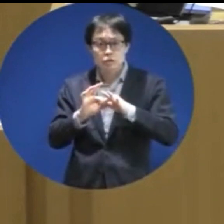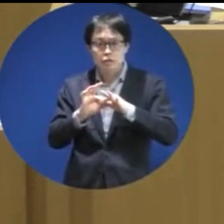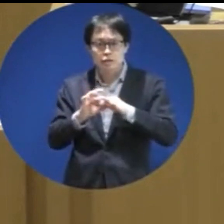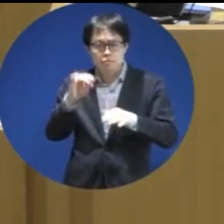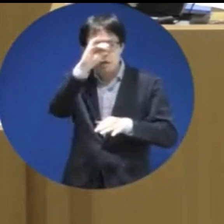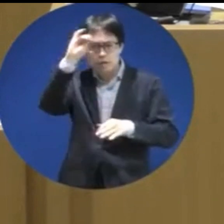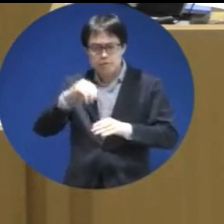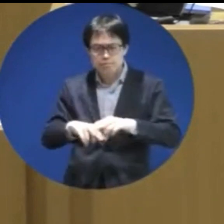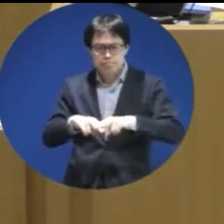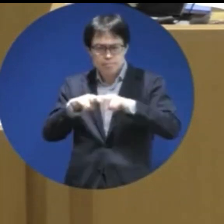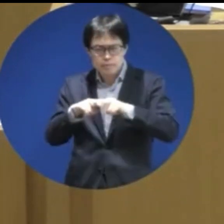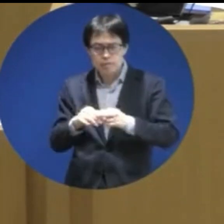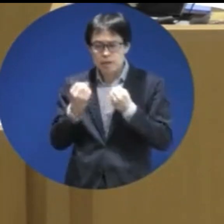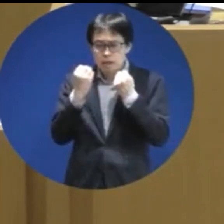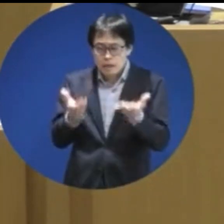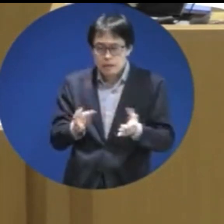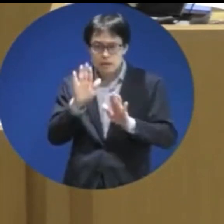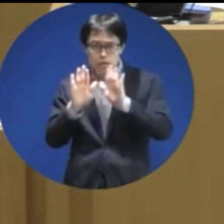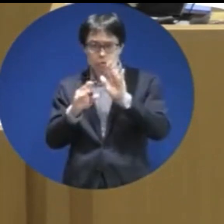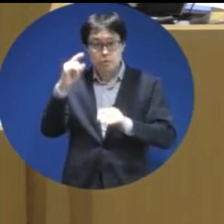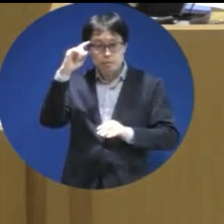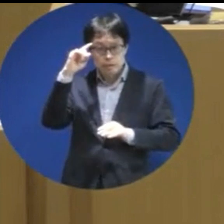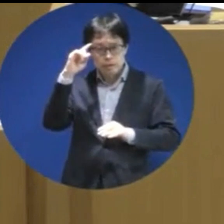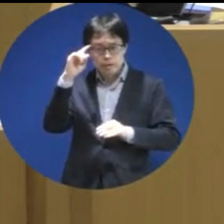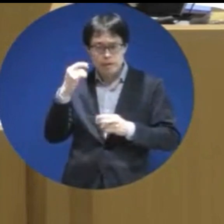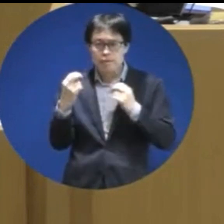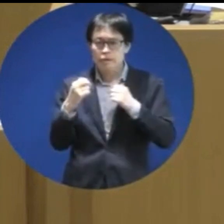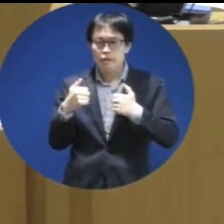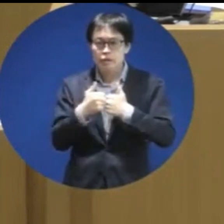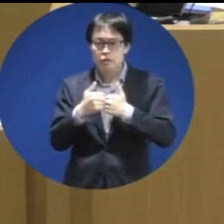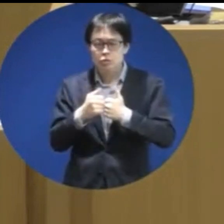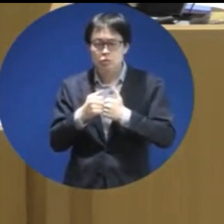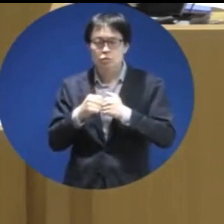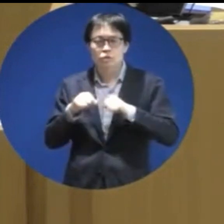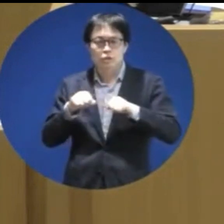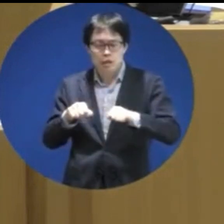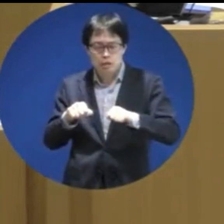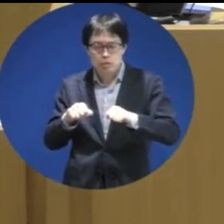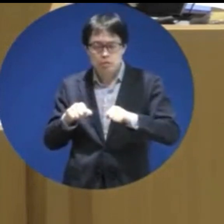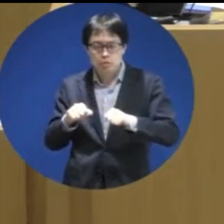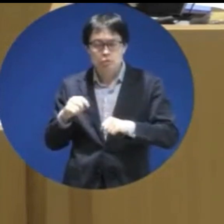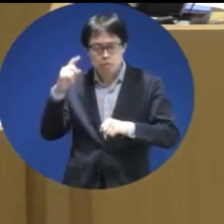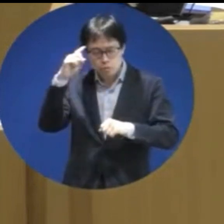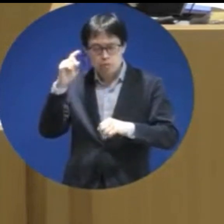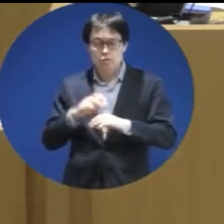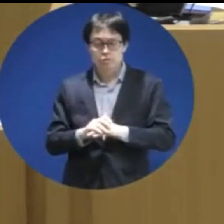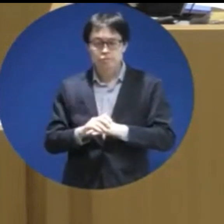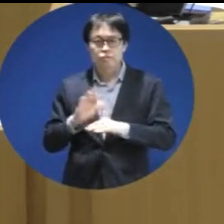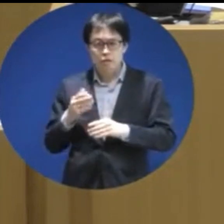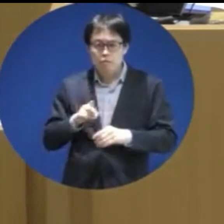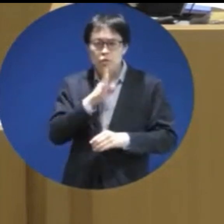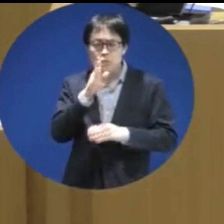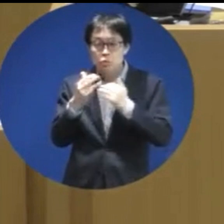ウを蓄積しつつ、また最新の状況を見据えながら検討しているというような前向きな形では受け止めておりますが、やはり当